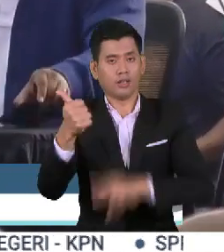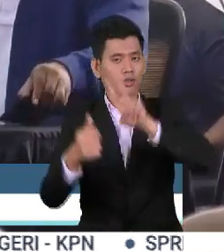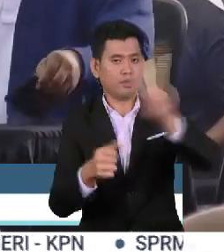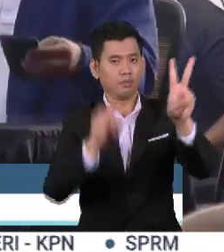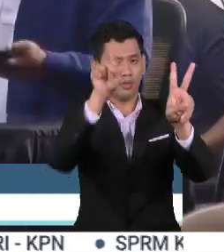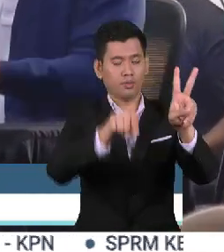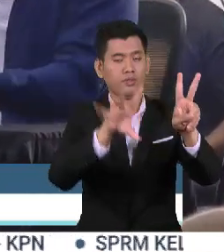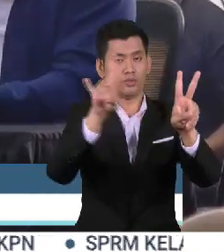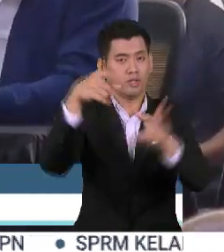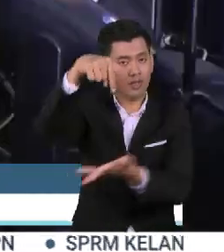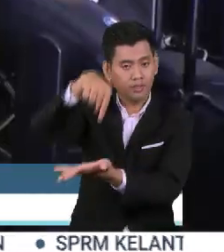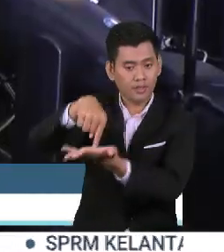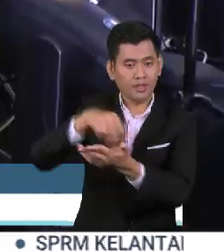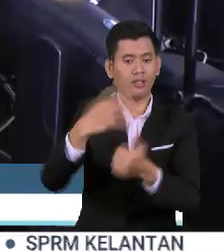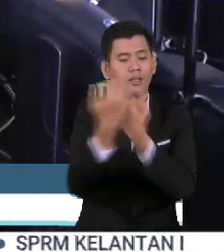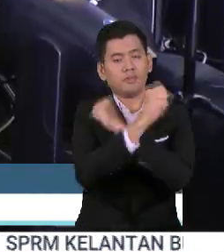Juli ini